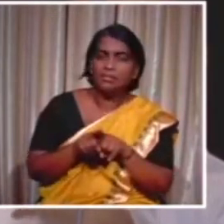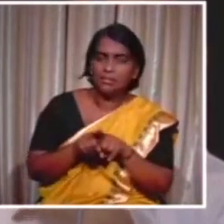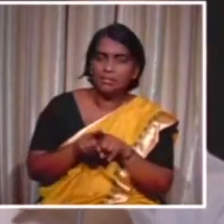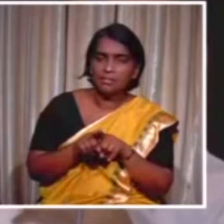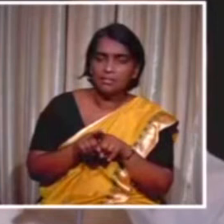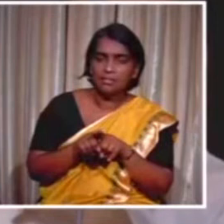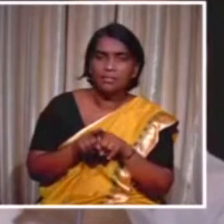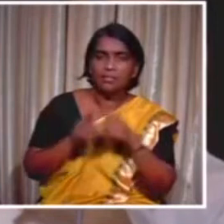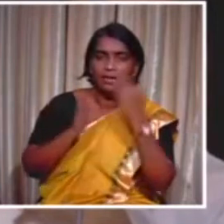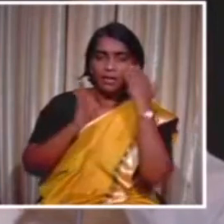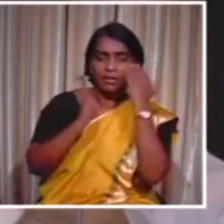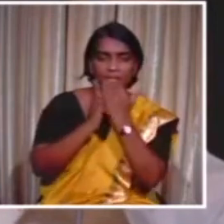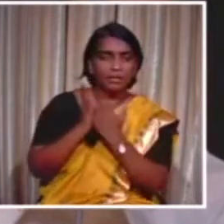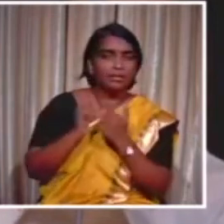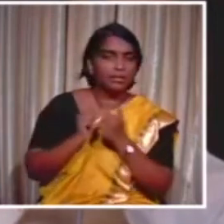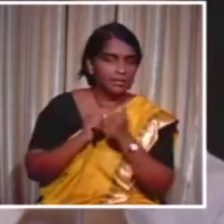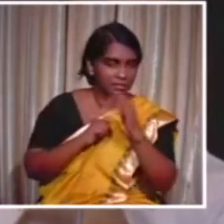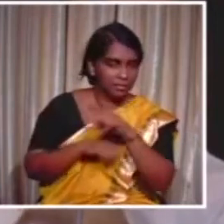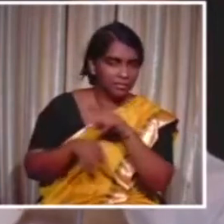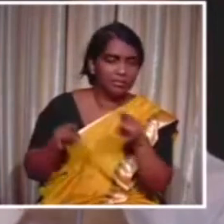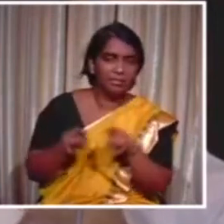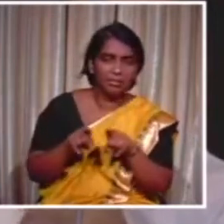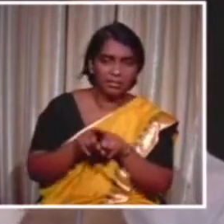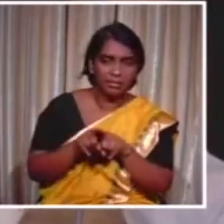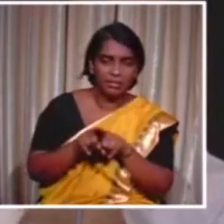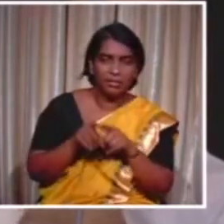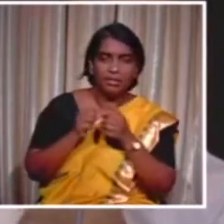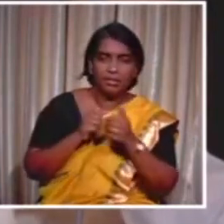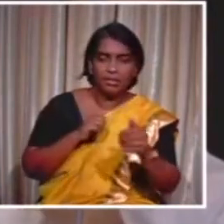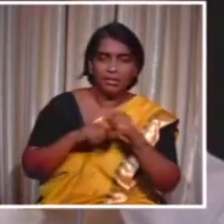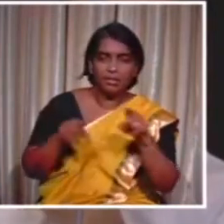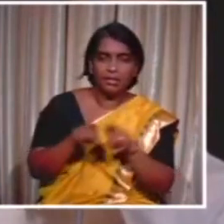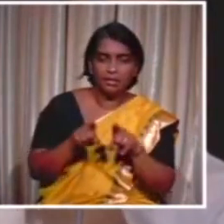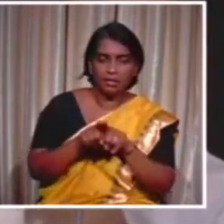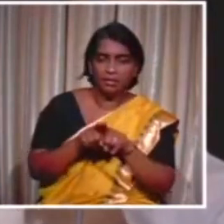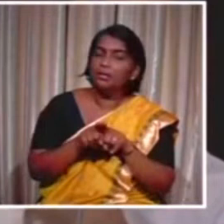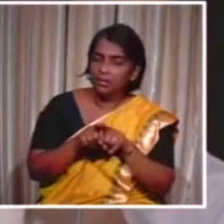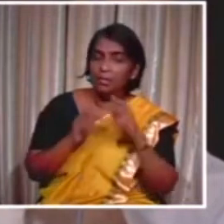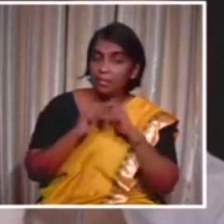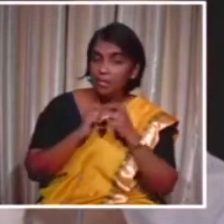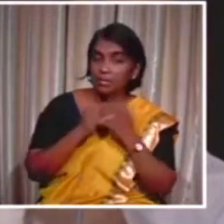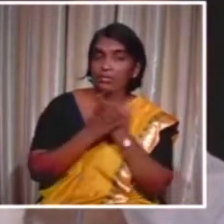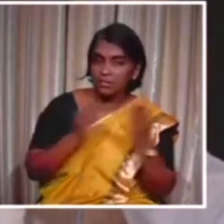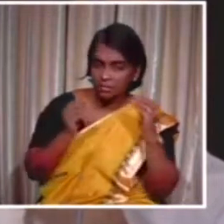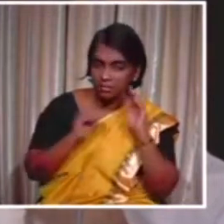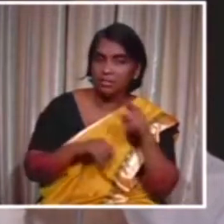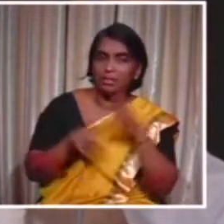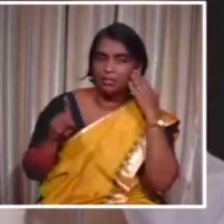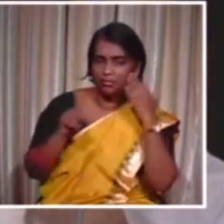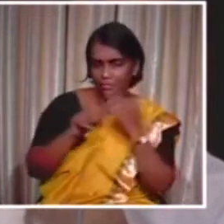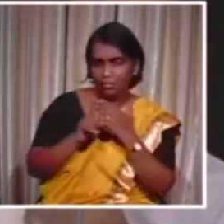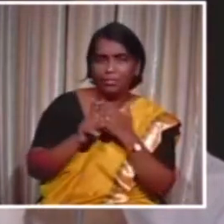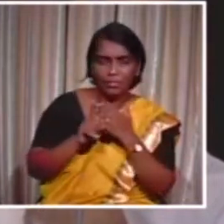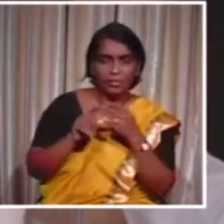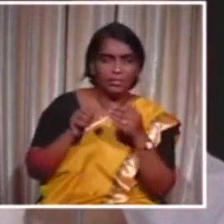ඔබතුමා අගමැතිකම කළා. හැබැයි රටේ ජනතාවගේ ප්‍රශ්න ටික විසඳෙන්න ඕනේ. ජනතාවගේ තෙල් ටිකට ප්‍රශ්න විසඳුම දෙන්න ඕනේ. ජනතාවගේ ගෑස් ටික